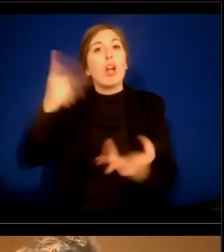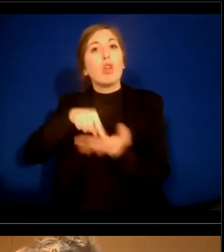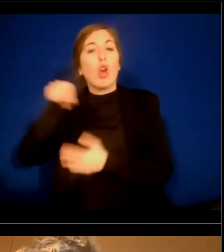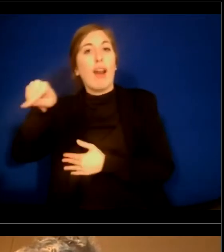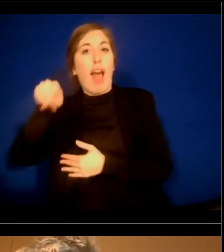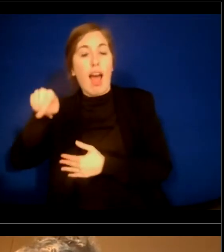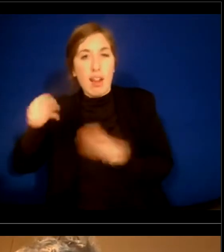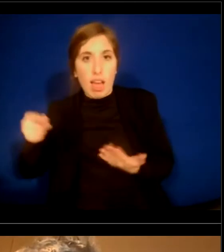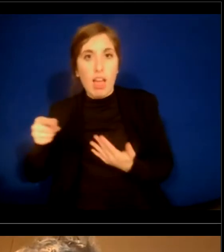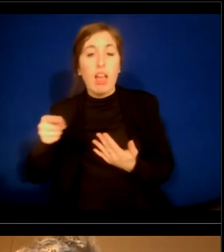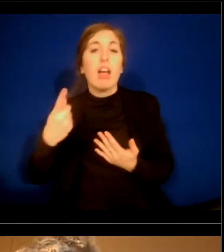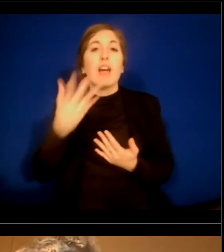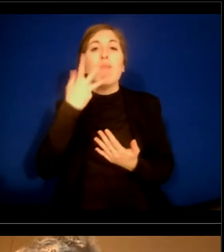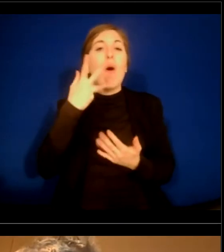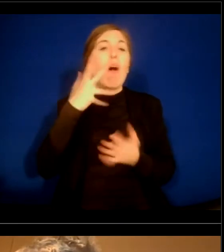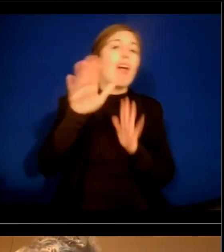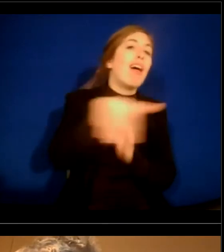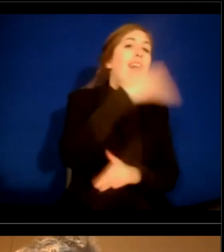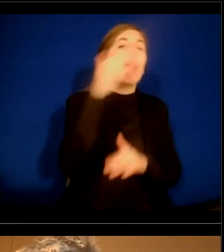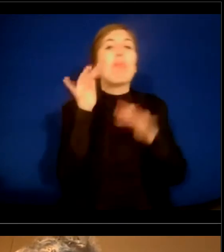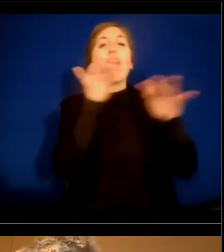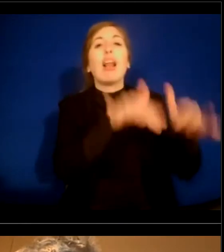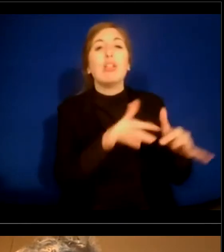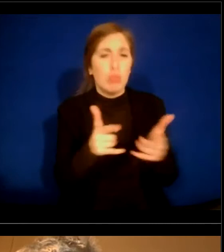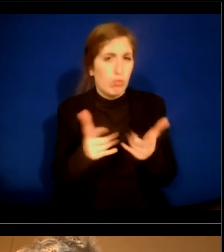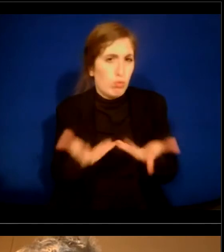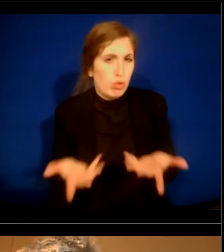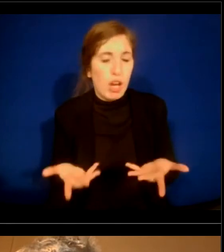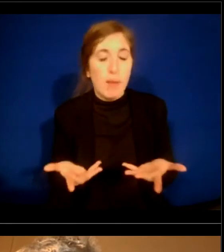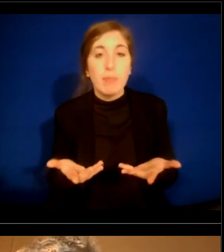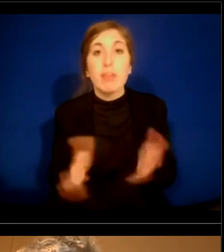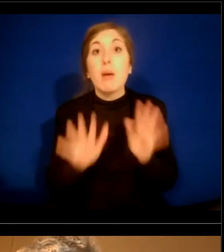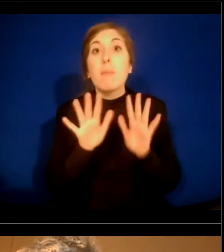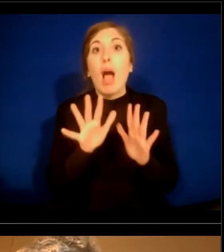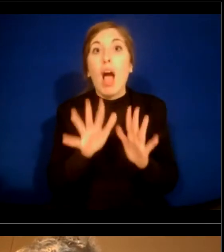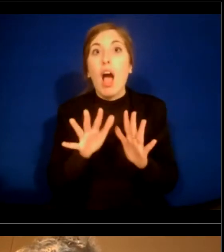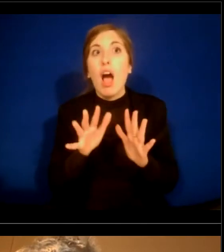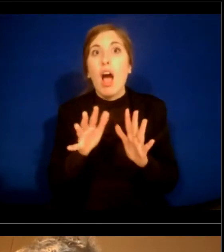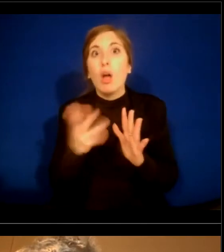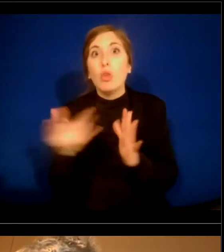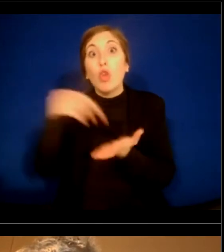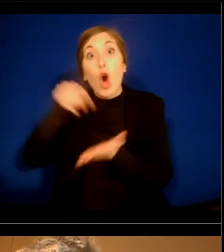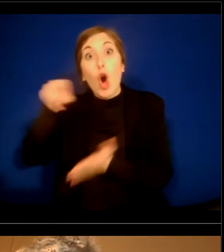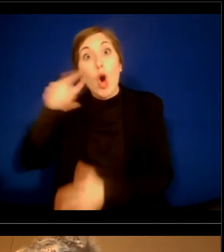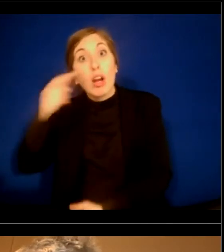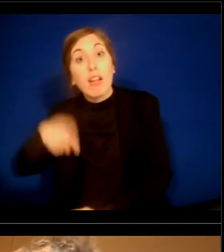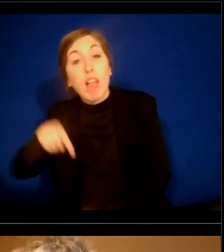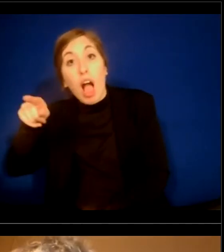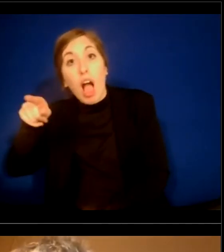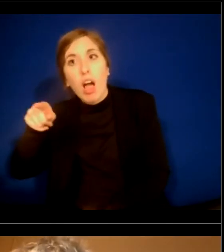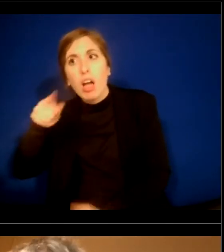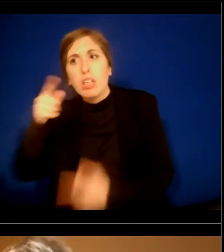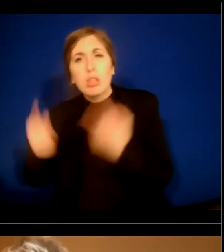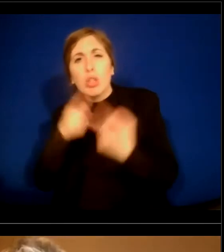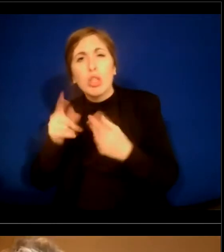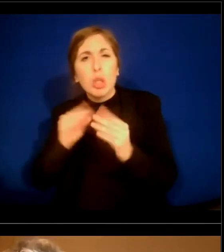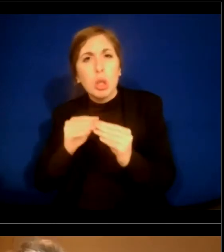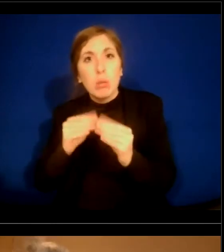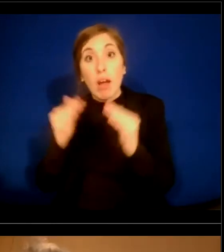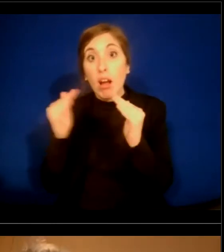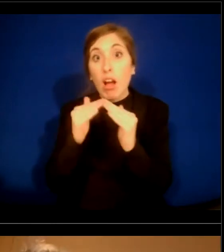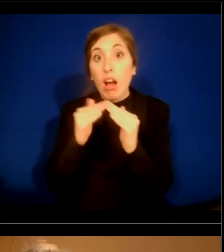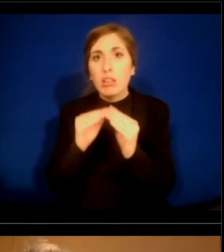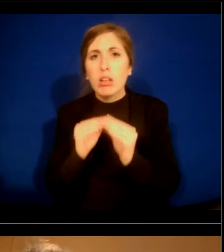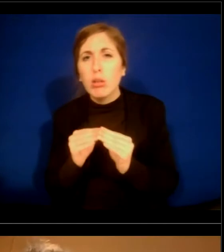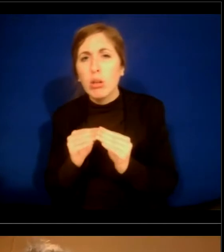così dire, però. A quali condizioni ritroveranno? nelle loro case, nelle loro